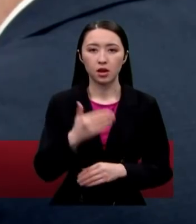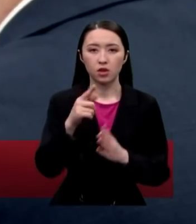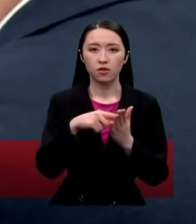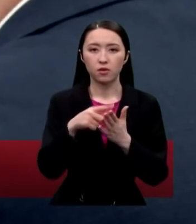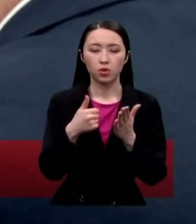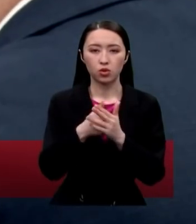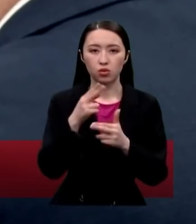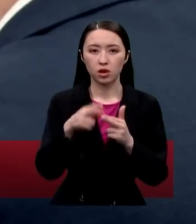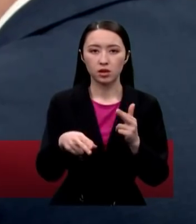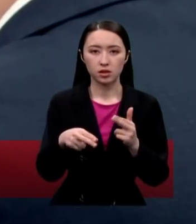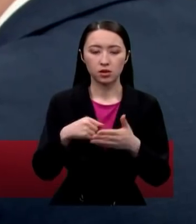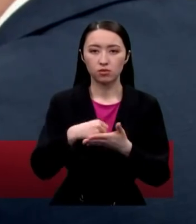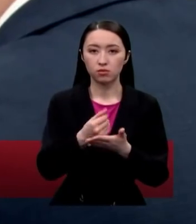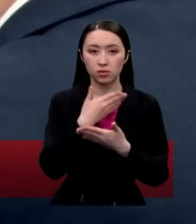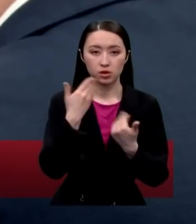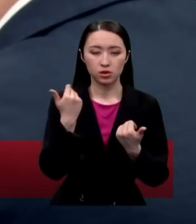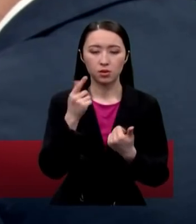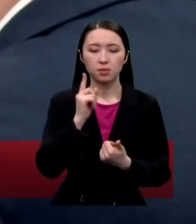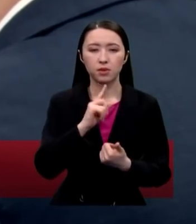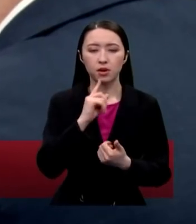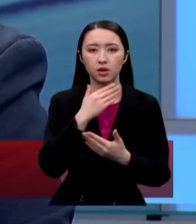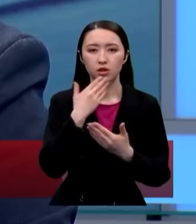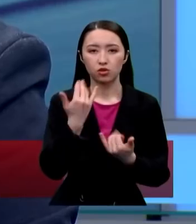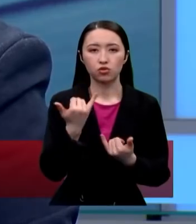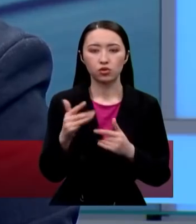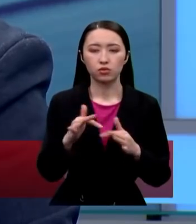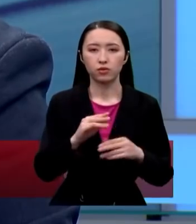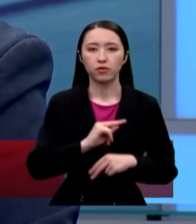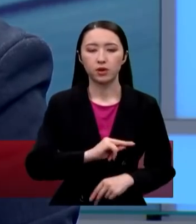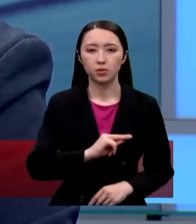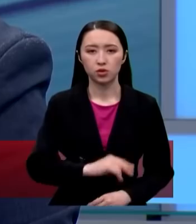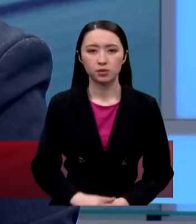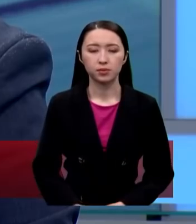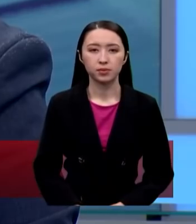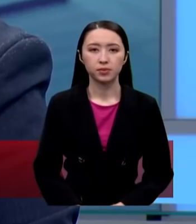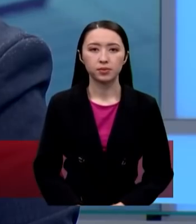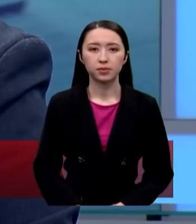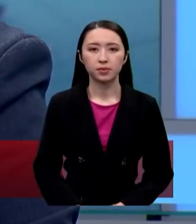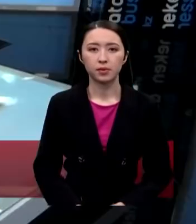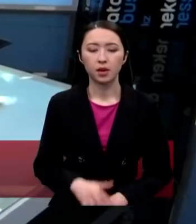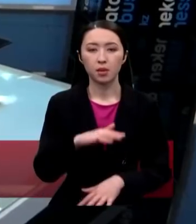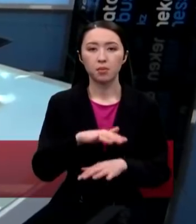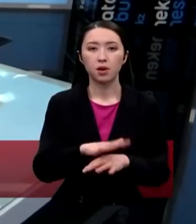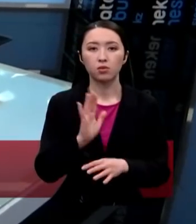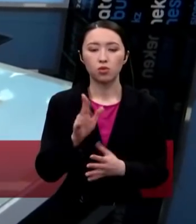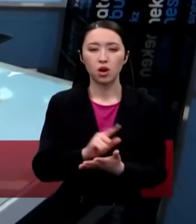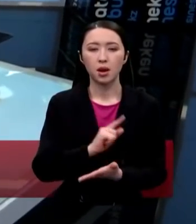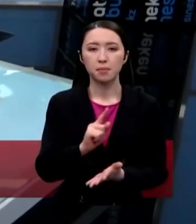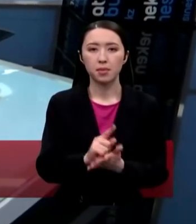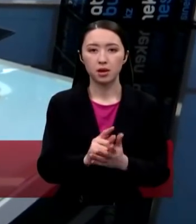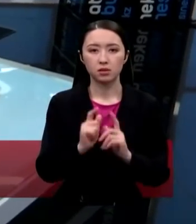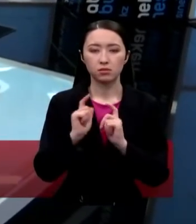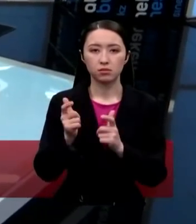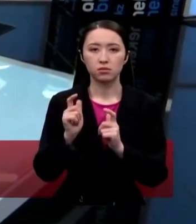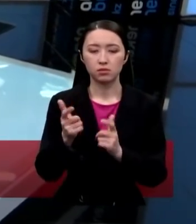проработан? Окончательно нет. Окончательно это все еще в работе. Банки будут обязаны предоставлять эти данные в